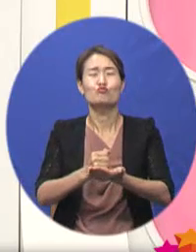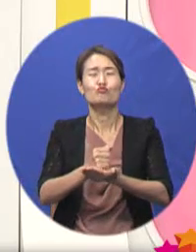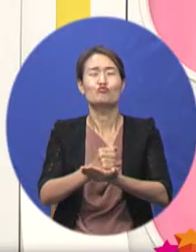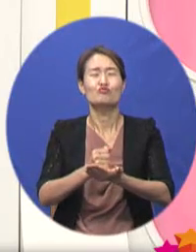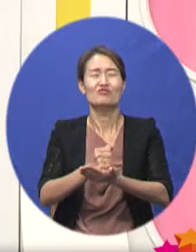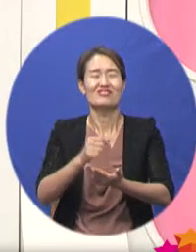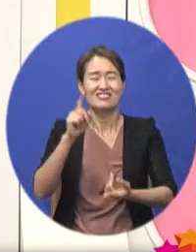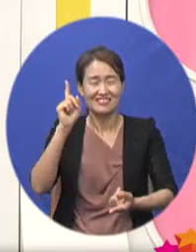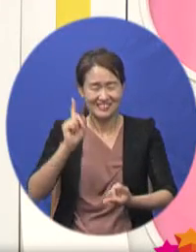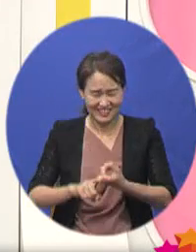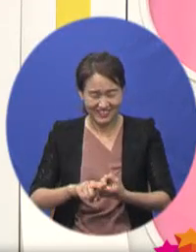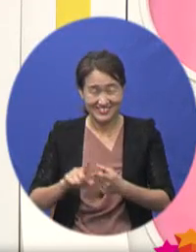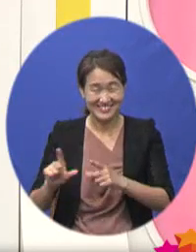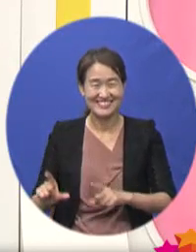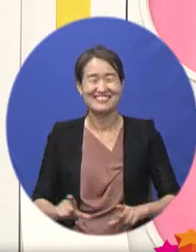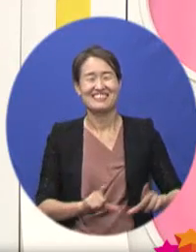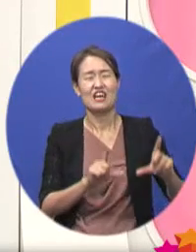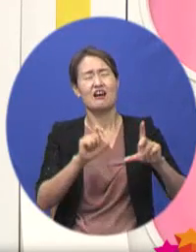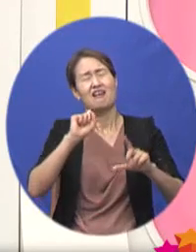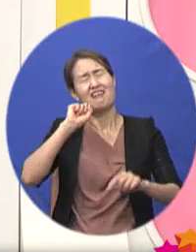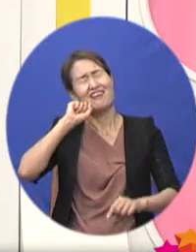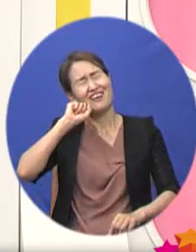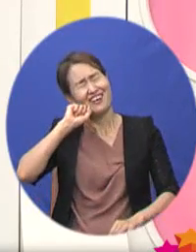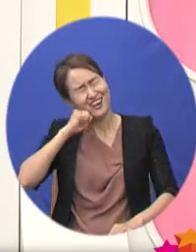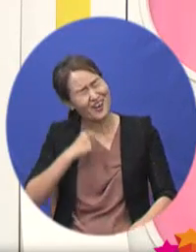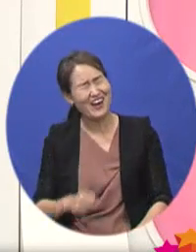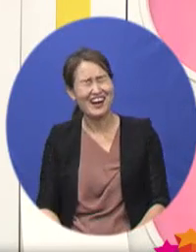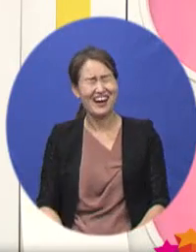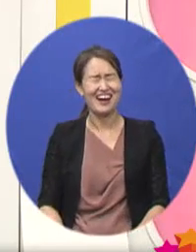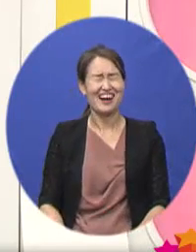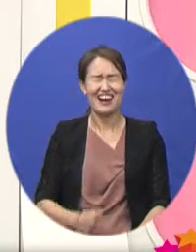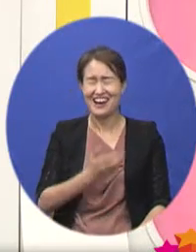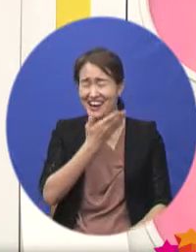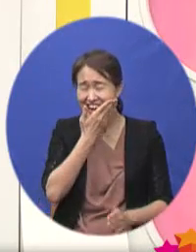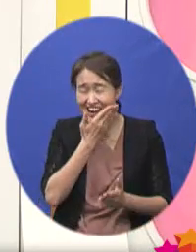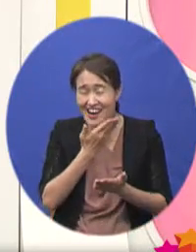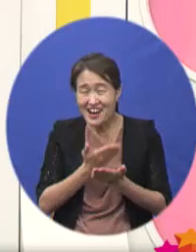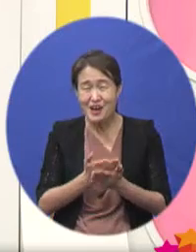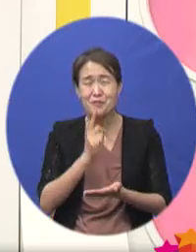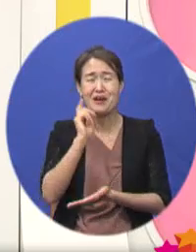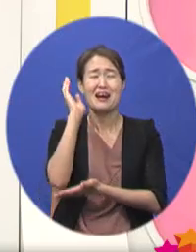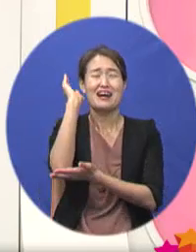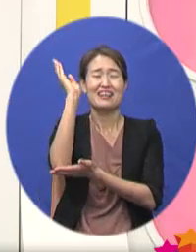산다고 그랬어요. 아, 그 어렵고 아주 철학적인 말씀하셨네요. 귀하신 말씀을